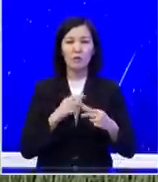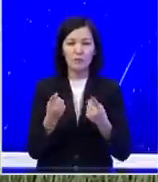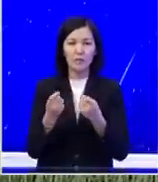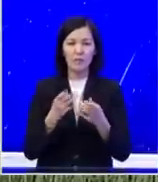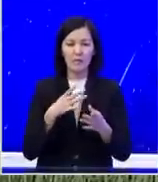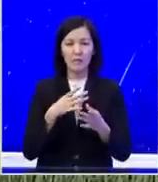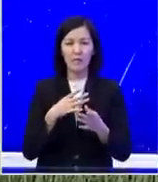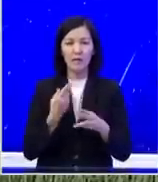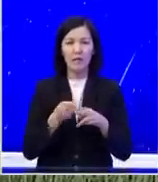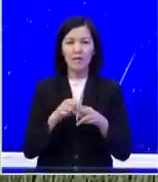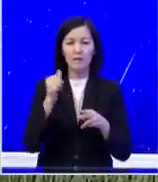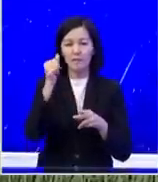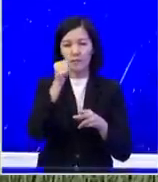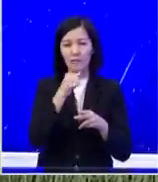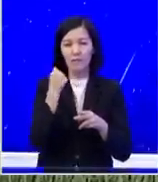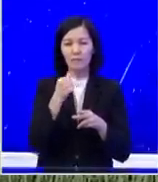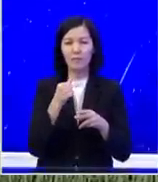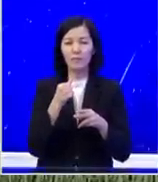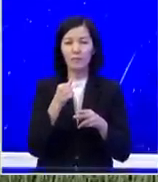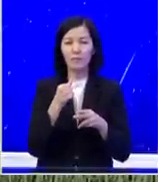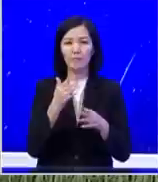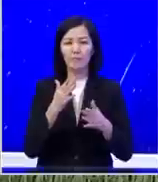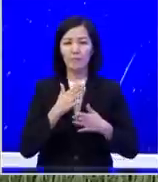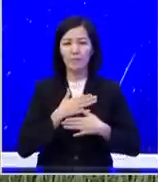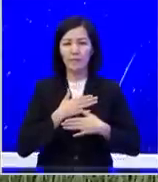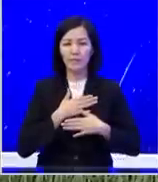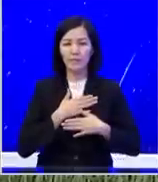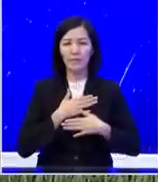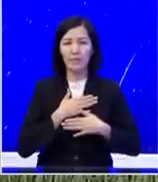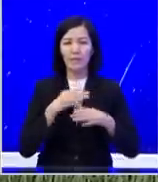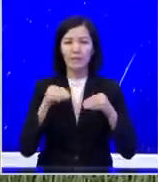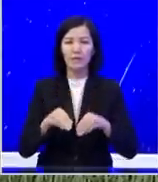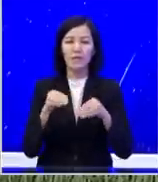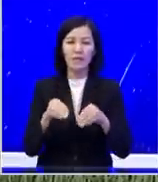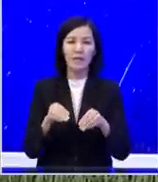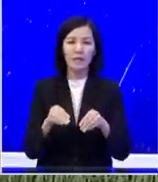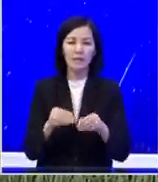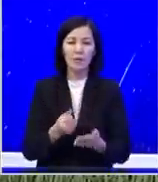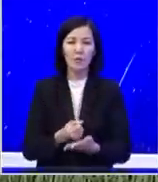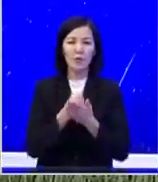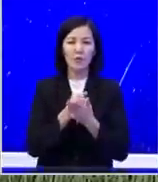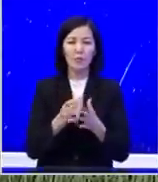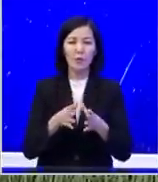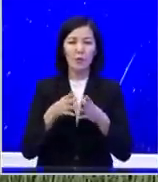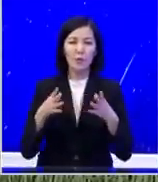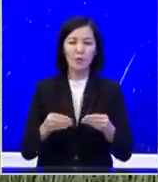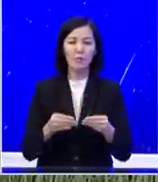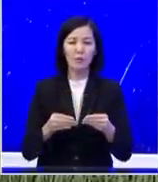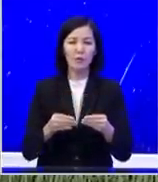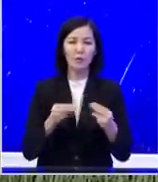мы посеяли 150 гектаров сахарной свеклы. Агрокорпорация қолдауымен көктемгі дала